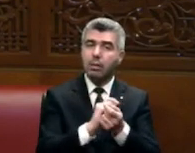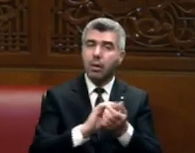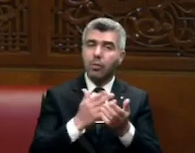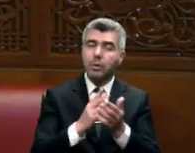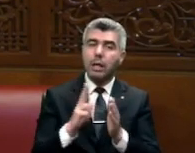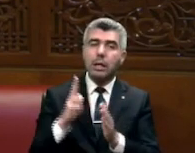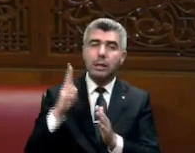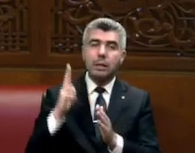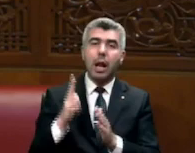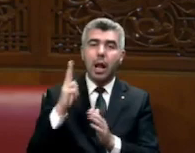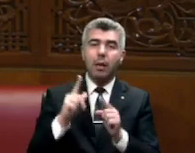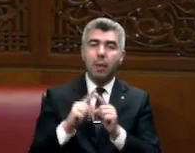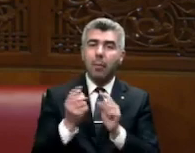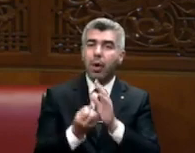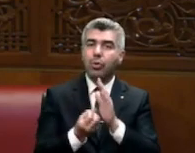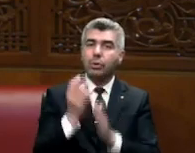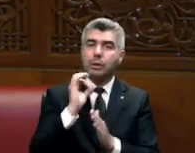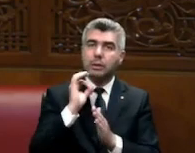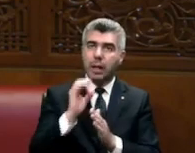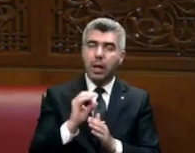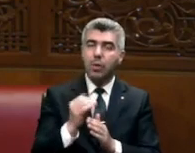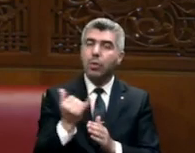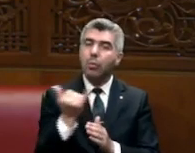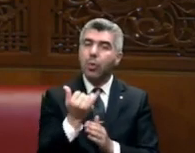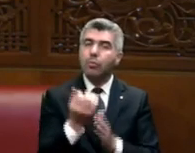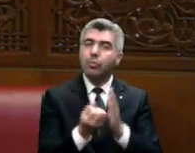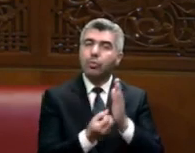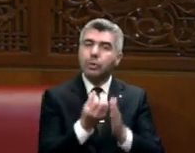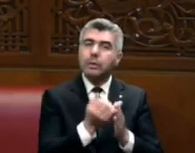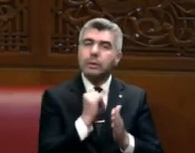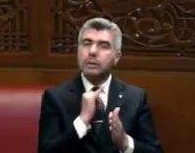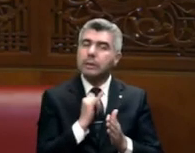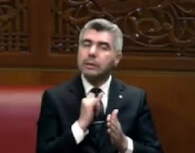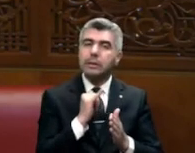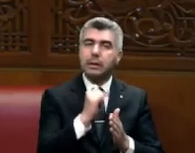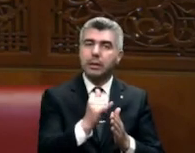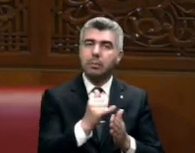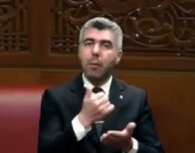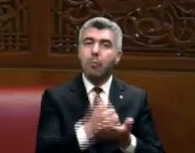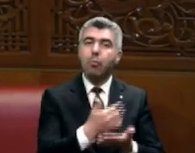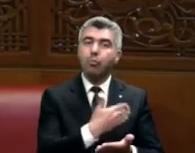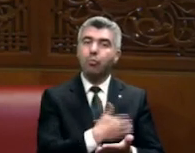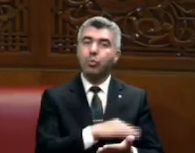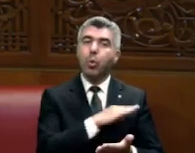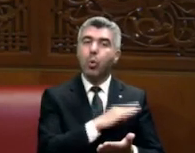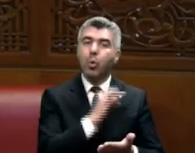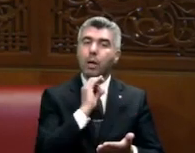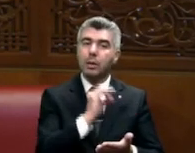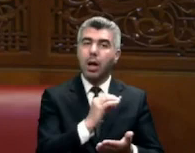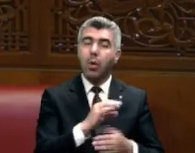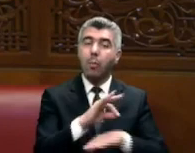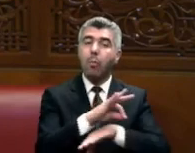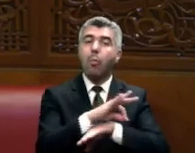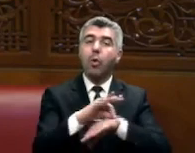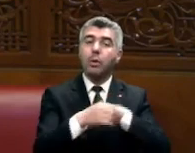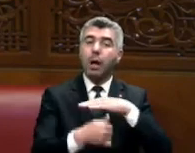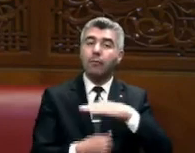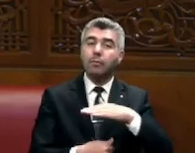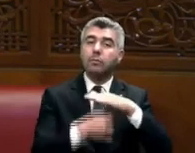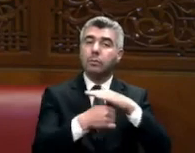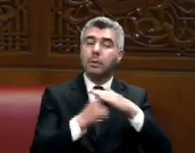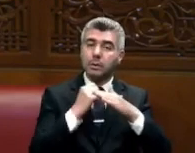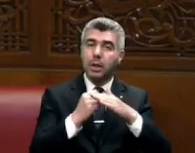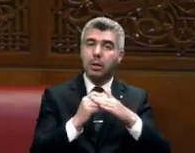لإطلاق النموذج التنموي الجديد على التجديد المنتظم لمسؤولي الوظيفة العمومية العليا على